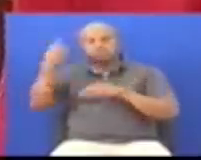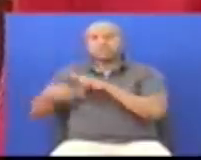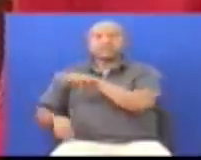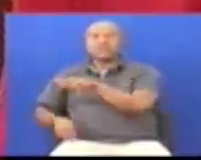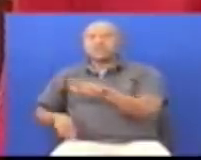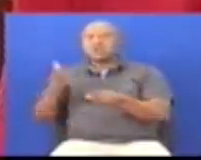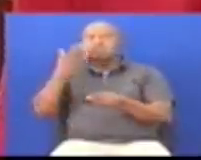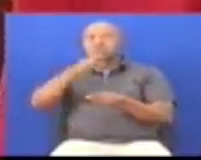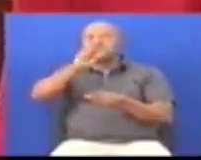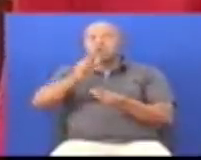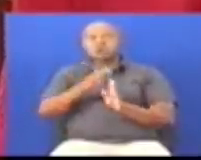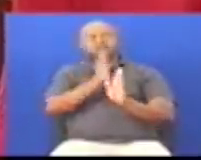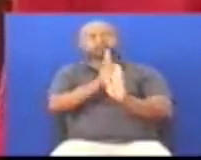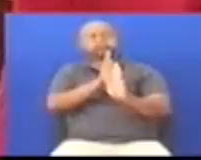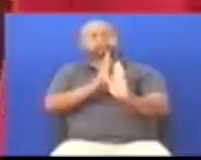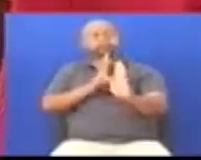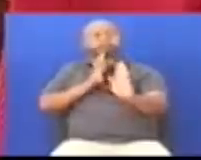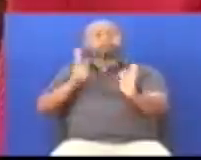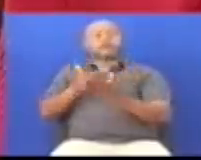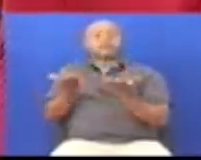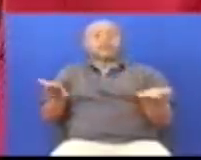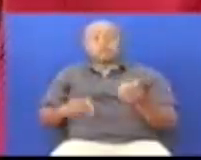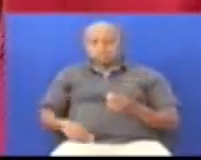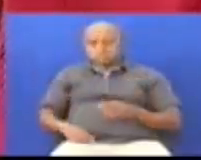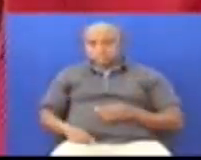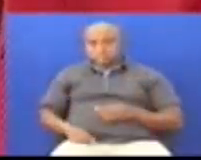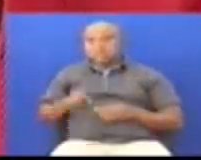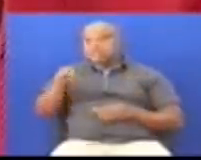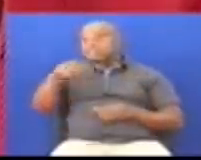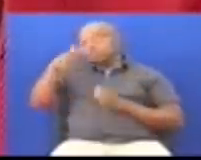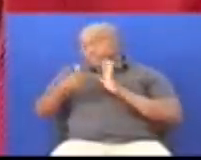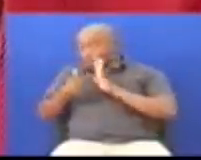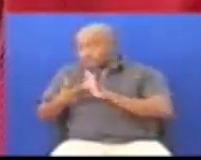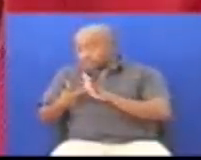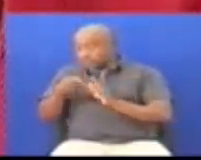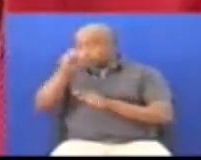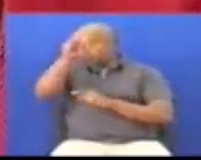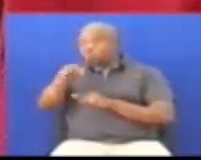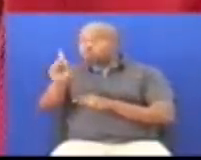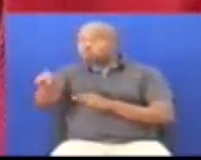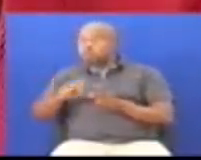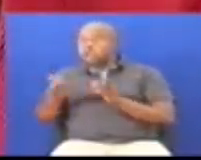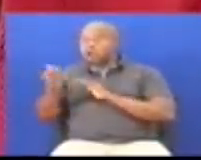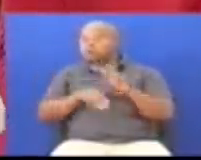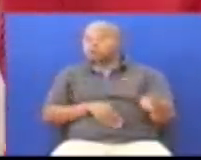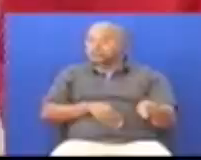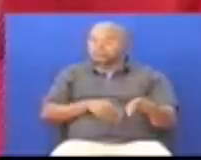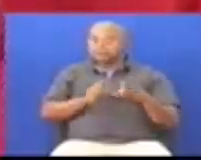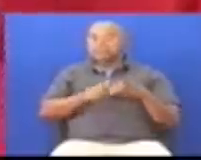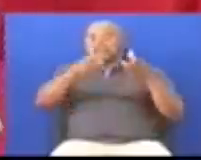kujipanga, bali utajua huyu yupo, huyu hayupo, status yake ni hii, mlipe, account yake ni